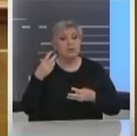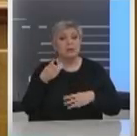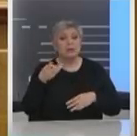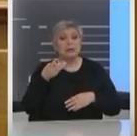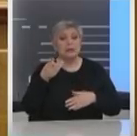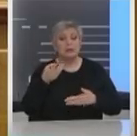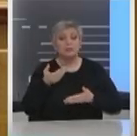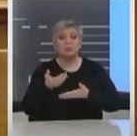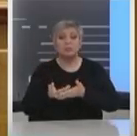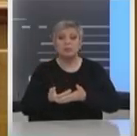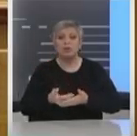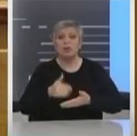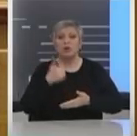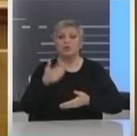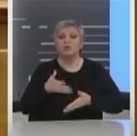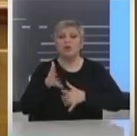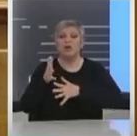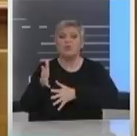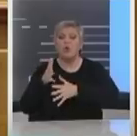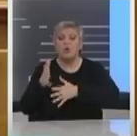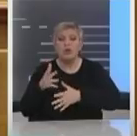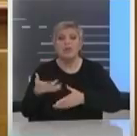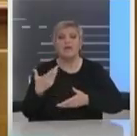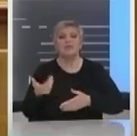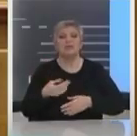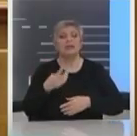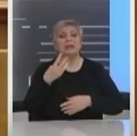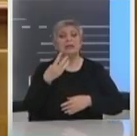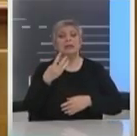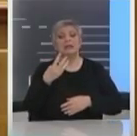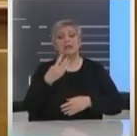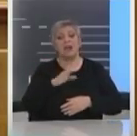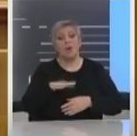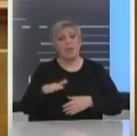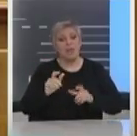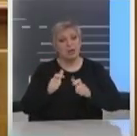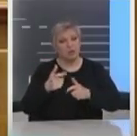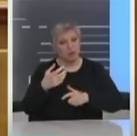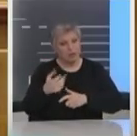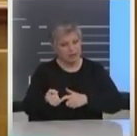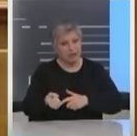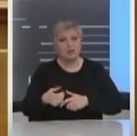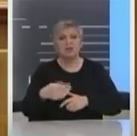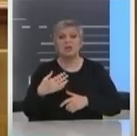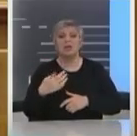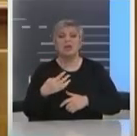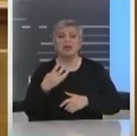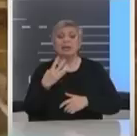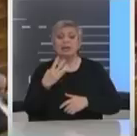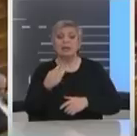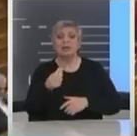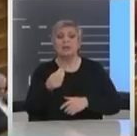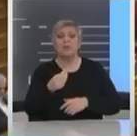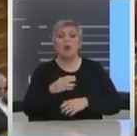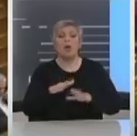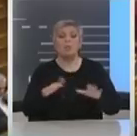και καταδίκη στη φτώχεια των τρίτεκνων και των πολύτεκνων οικογενειών από την κυβέρνηση. Άλλο ένα μνημείο του